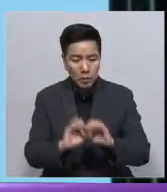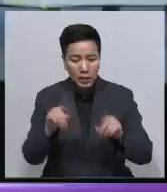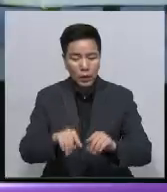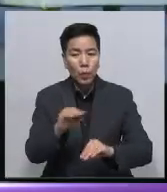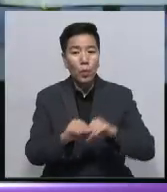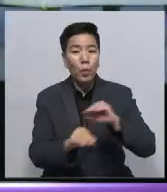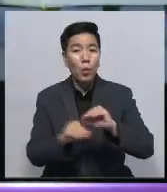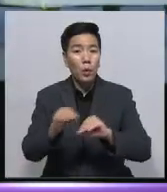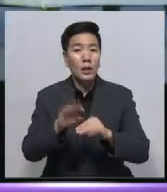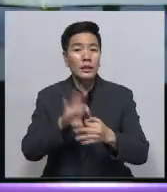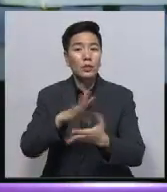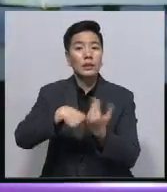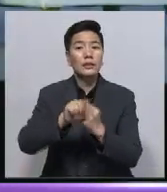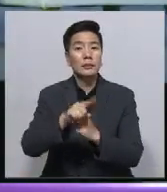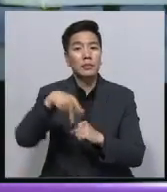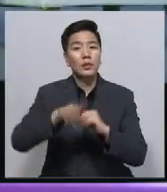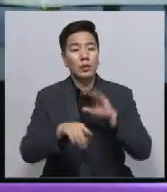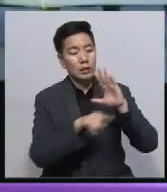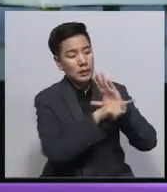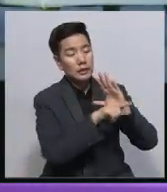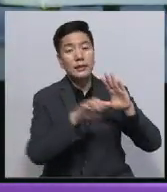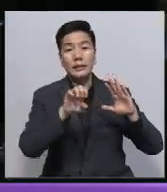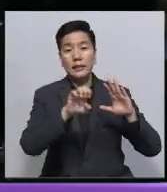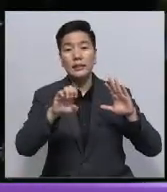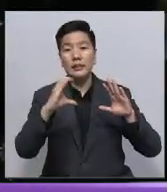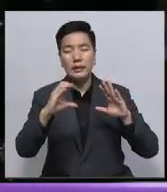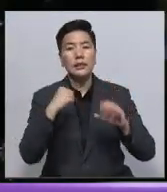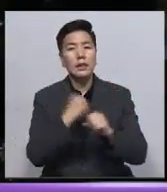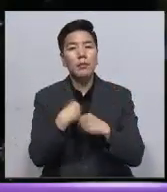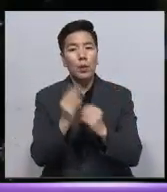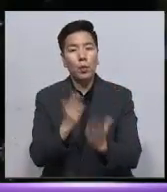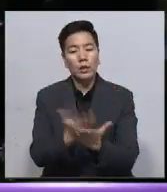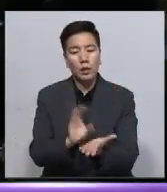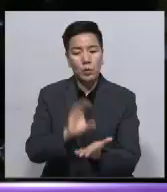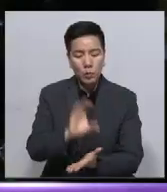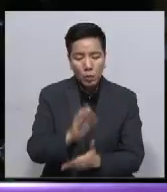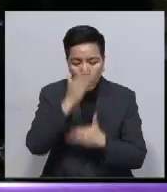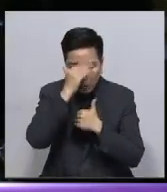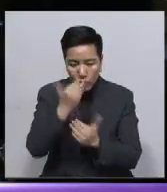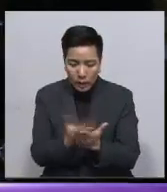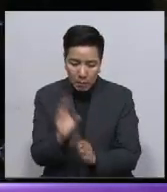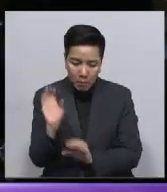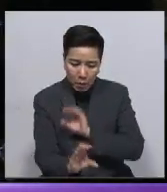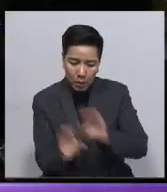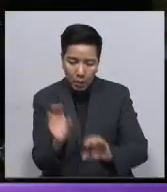ของโครงการพัฒนาระเบียงเศรษฐกิจพิเศษภาคตะวันออกหรือ EEC จะทำให้นักลงทุนญี่ปุ่นสนใจเข้ามาลงทุ